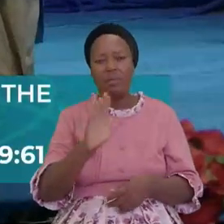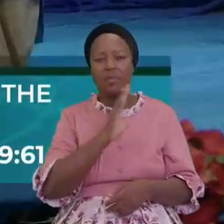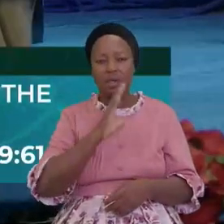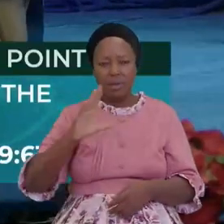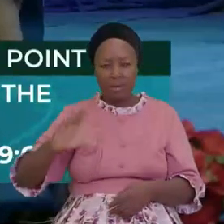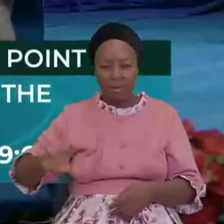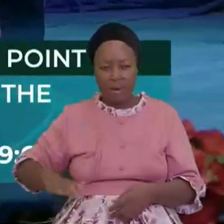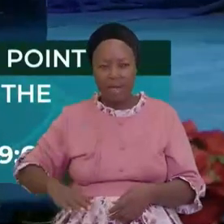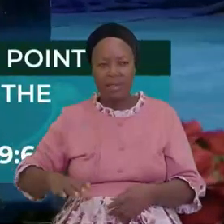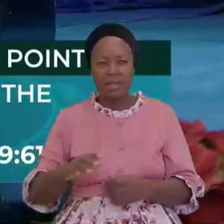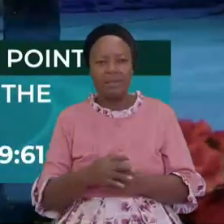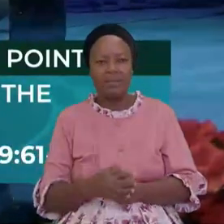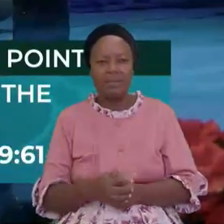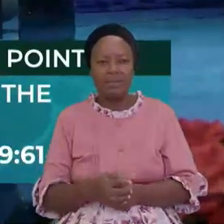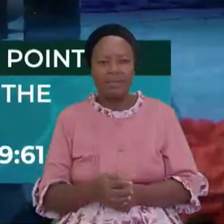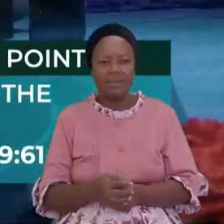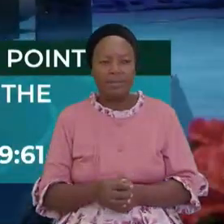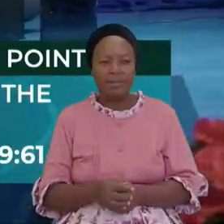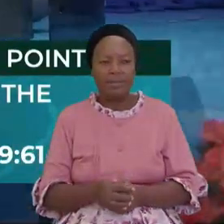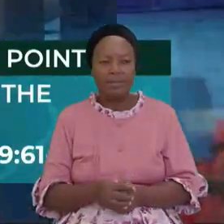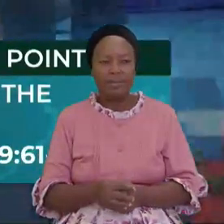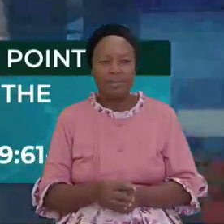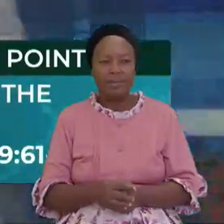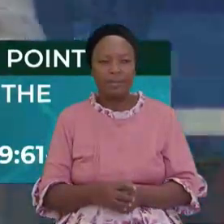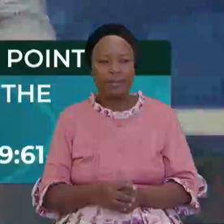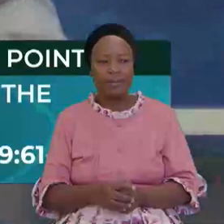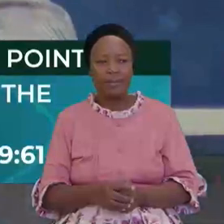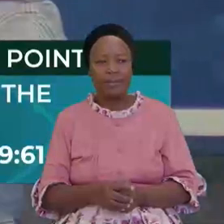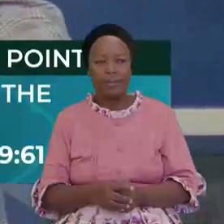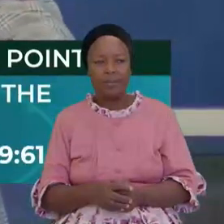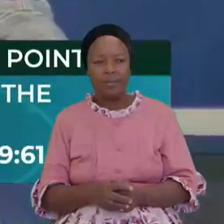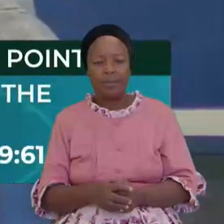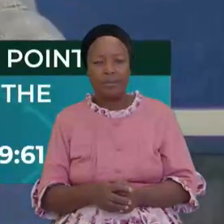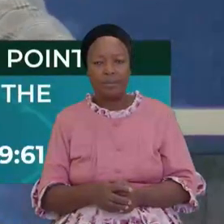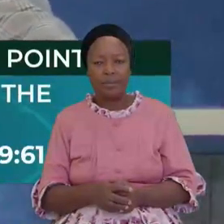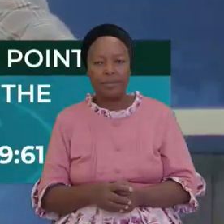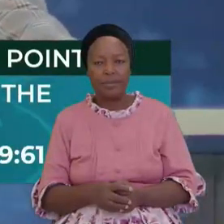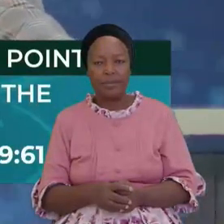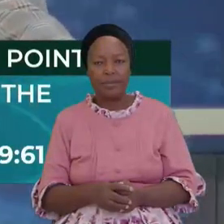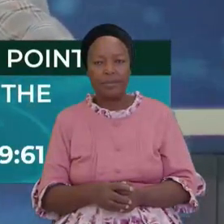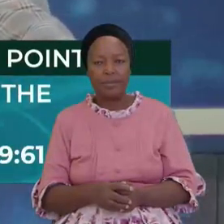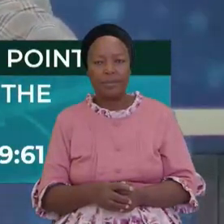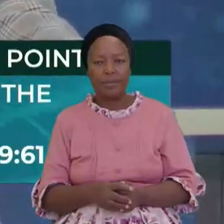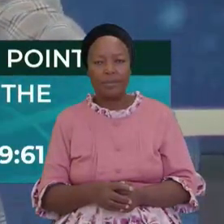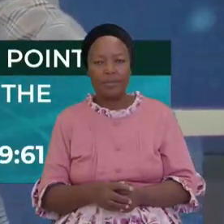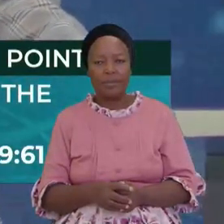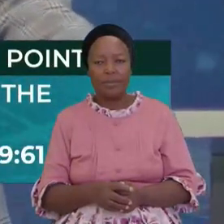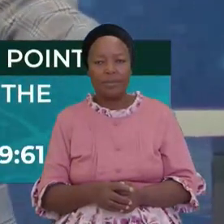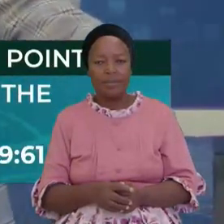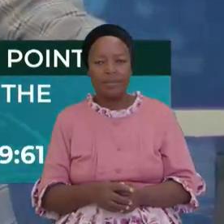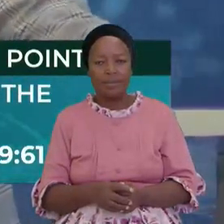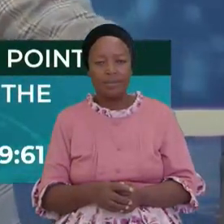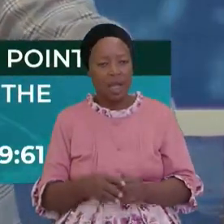Alors Philippe ouvra la bouche et commençant par ces paroles, lui annonça la bonne nouvelle